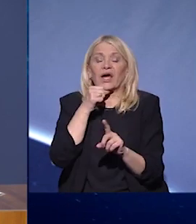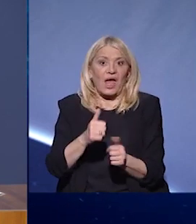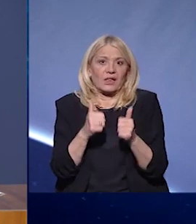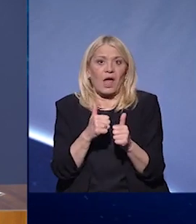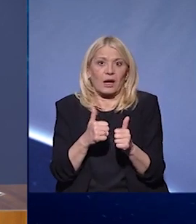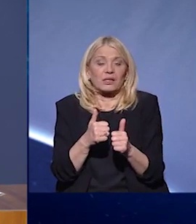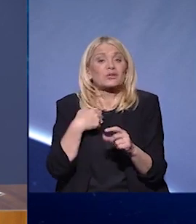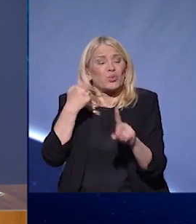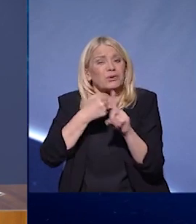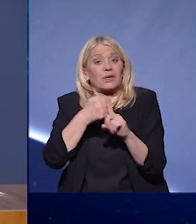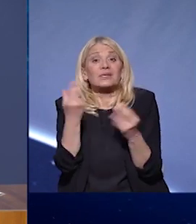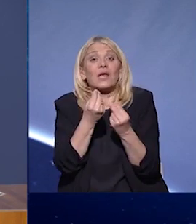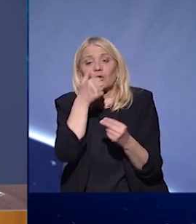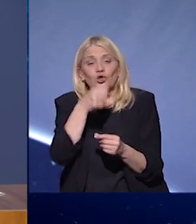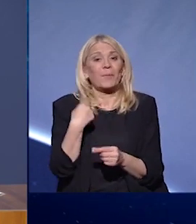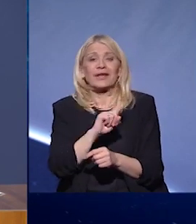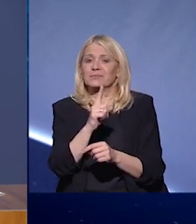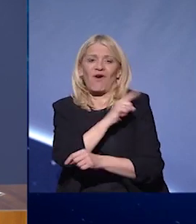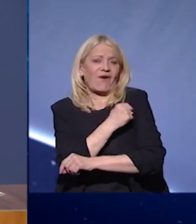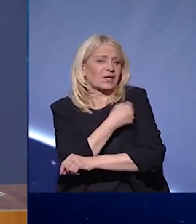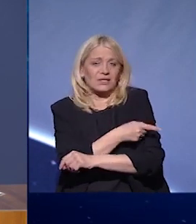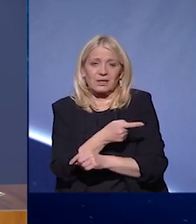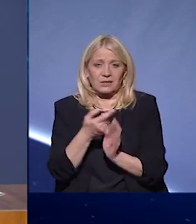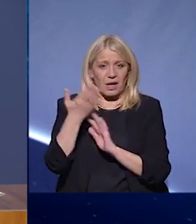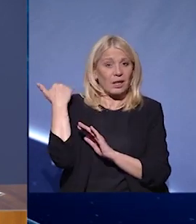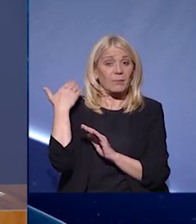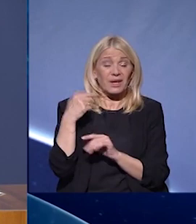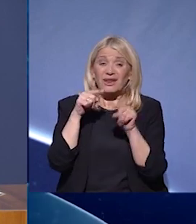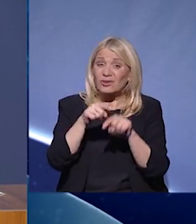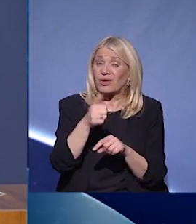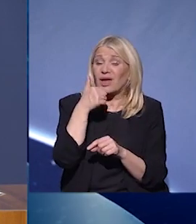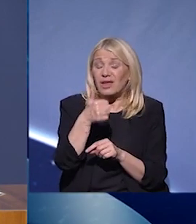danas. Zašto? Zato što se nismo vakcinisali tada. I